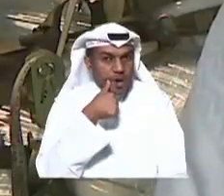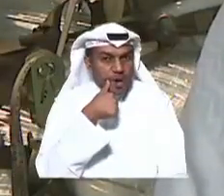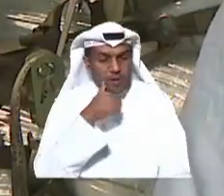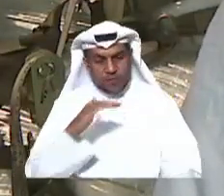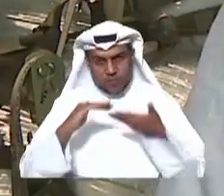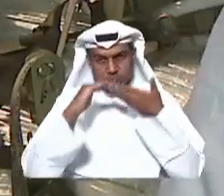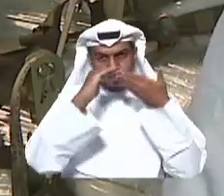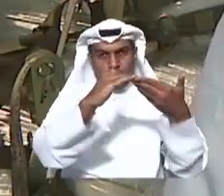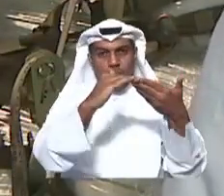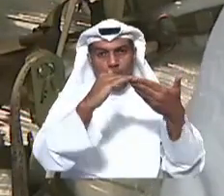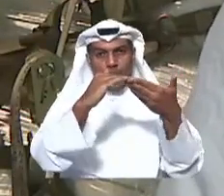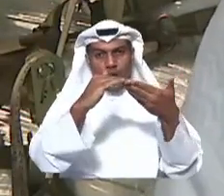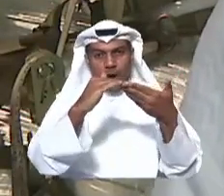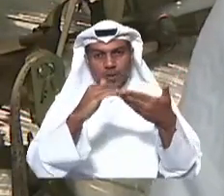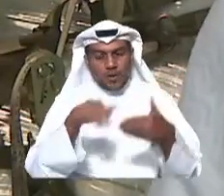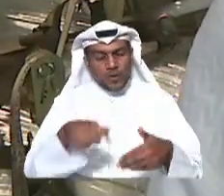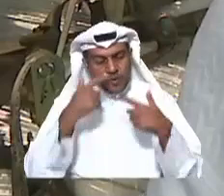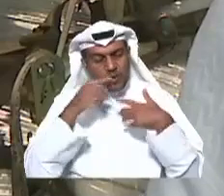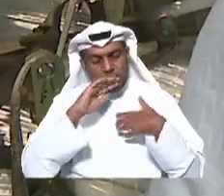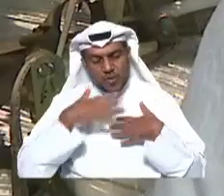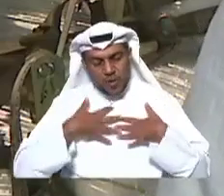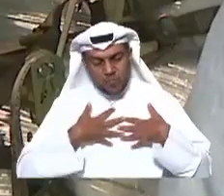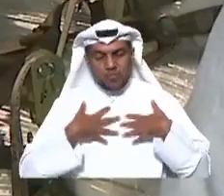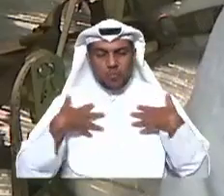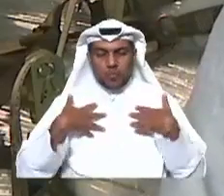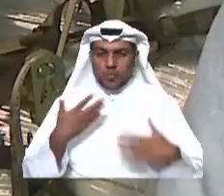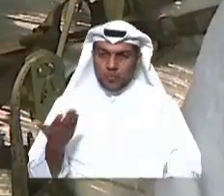وسعيدين اليوم لتجديد رسالتنا للأشقاء والأصدقاء